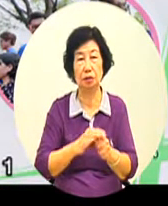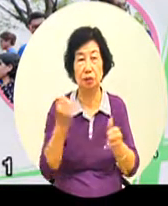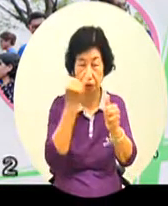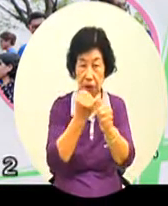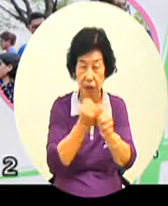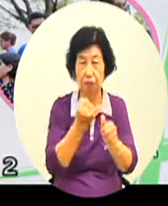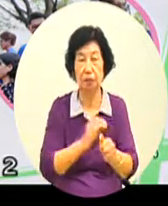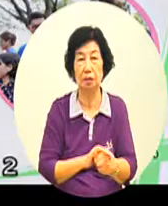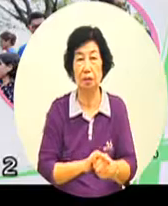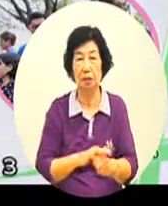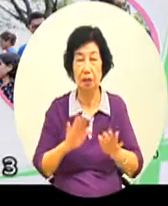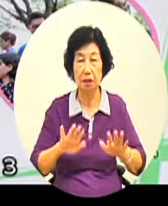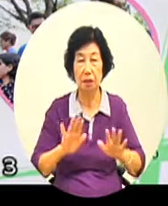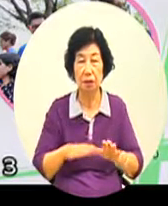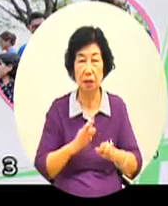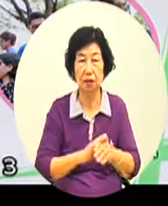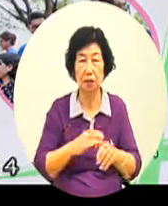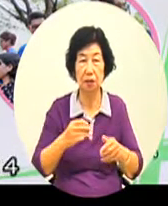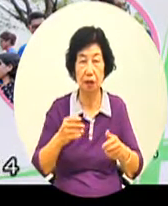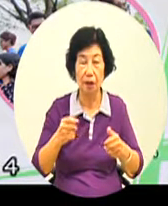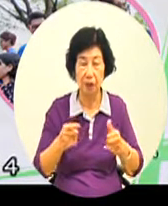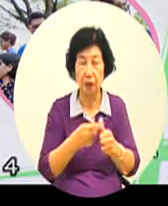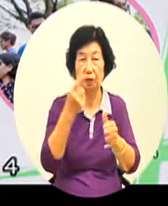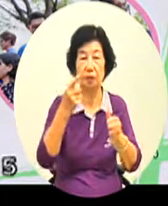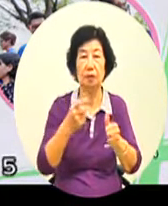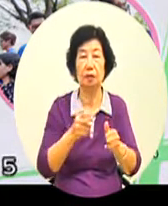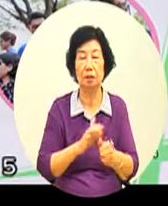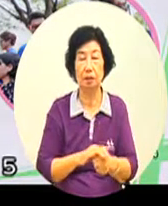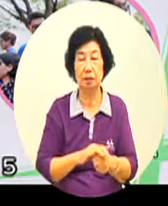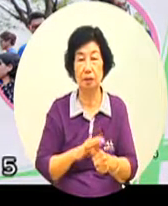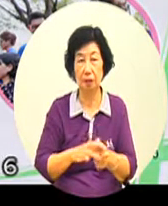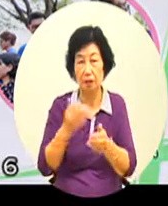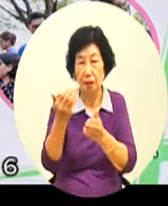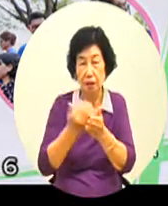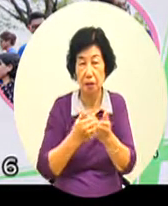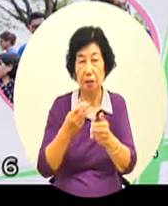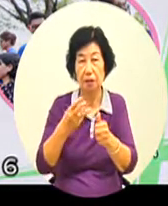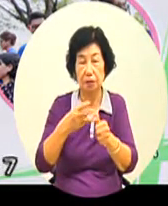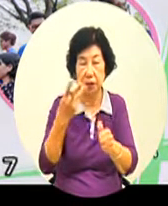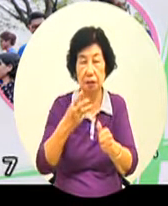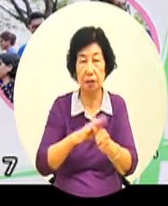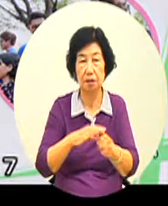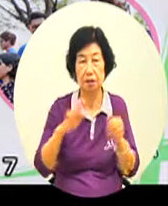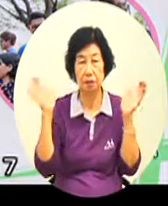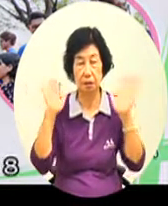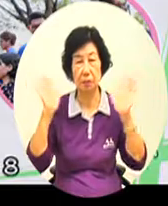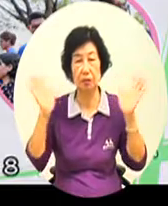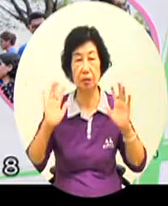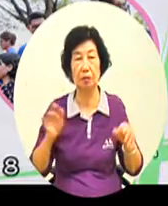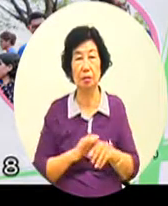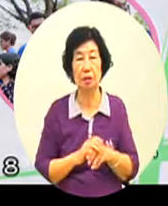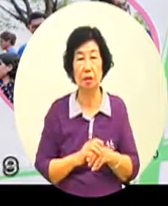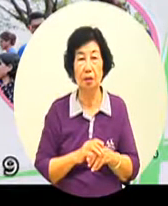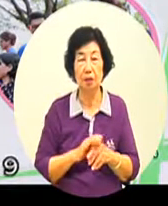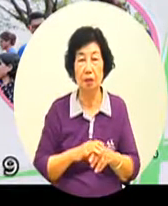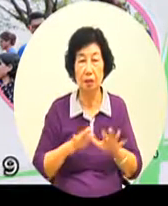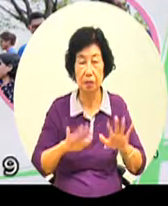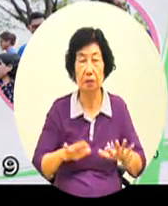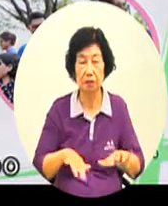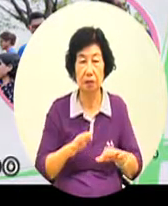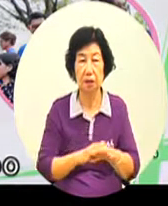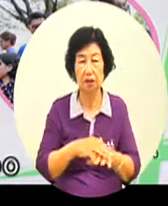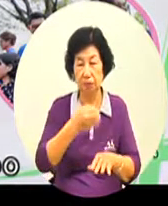到第5届哦。那前三届是儿童的创作为主，那这一届呢，跟上一届我们同样跟青少年合